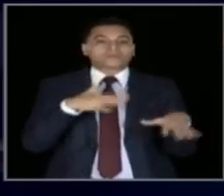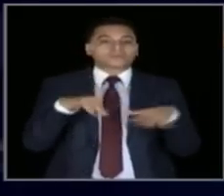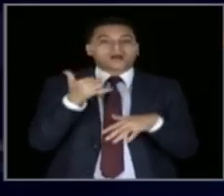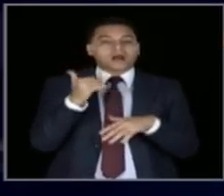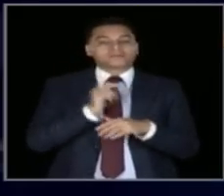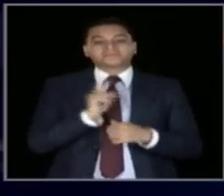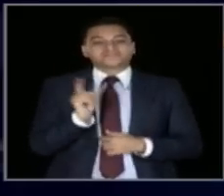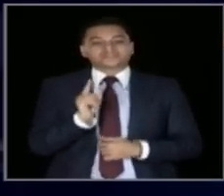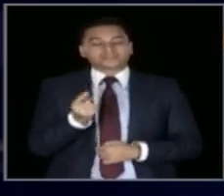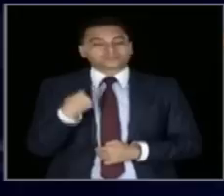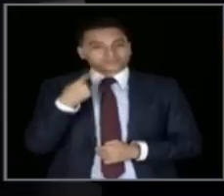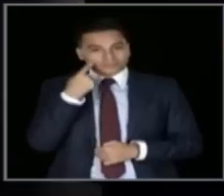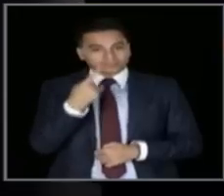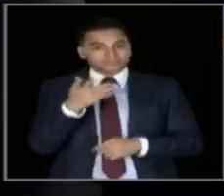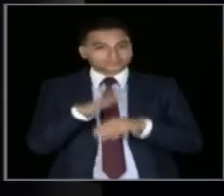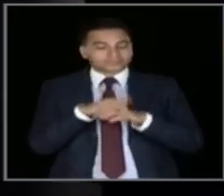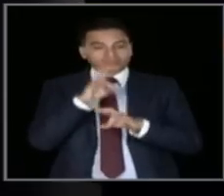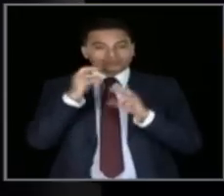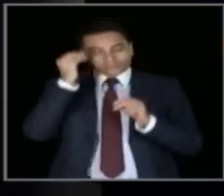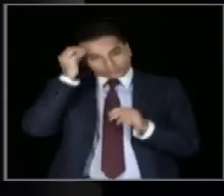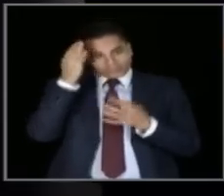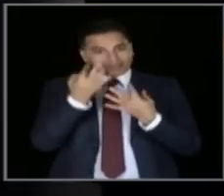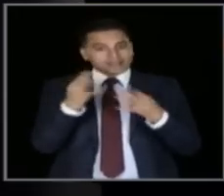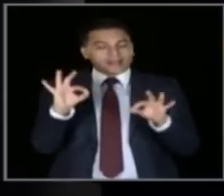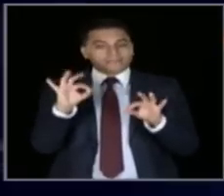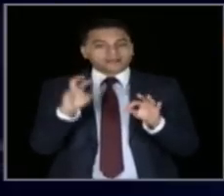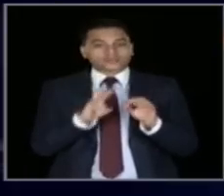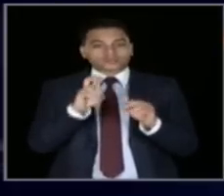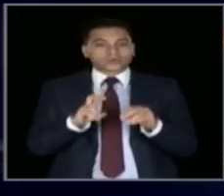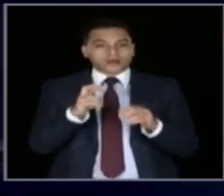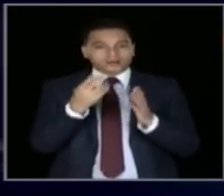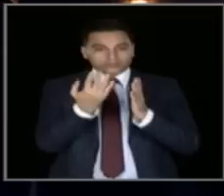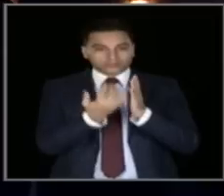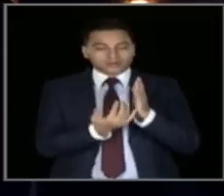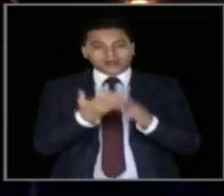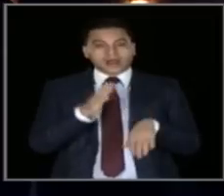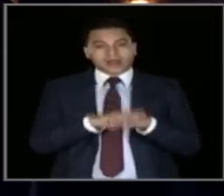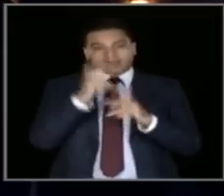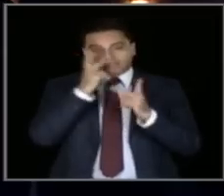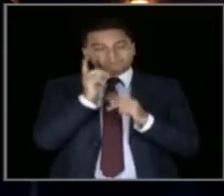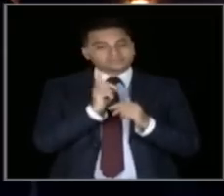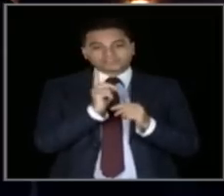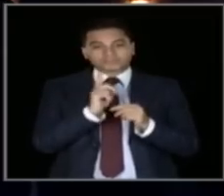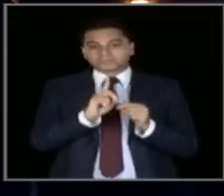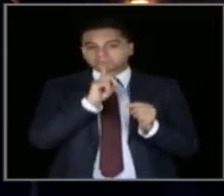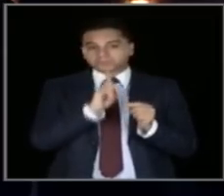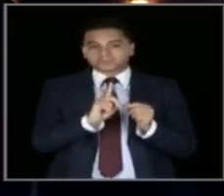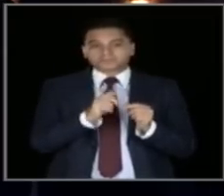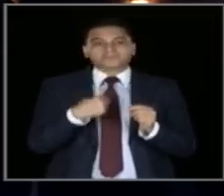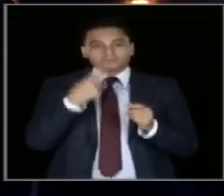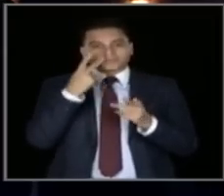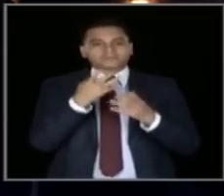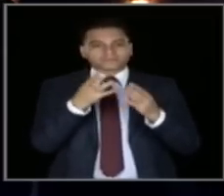في الوطن العربي موسوعة مكتوبة برايل. لا ما شفتش، يعني شفت اللي انا يعني حاجات،